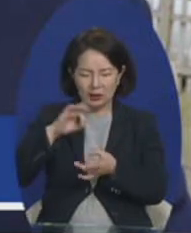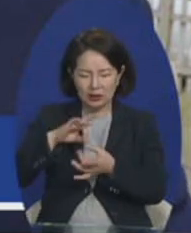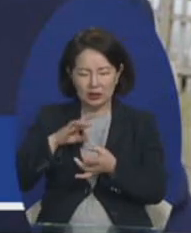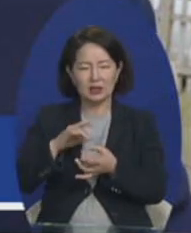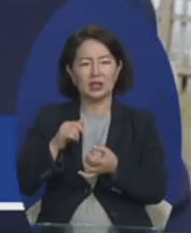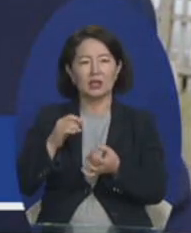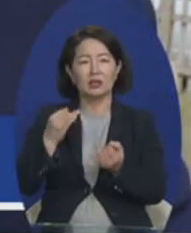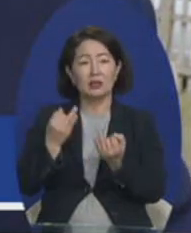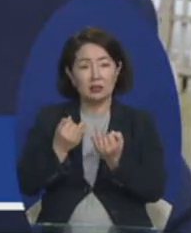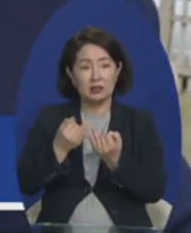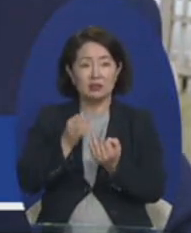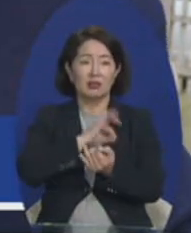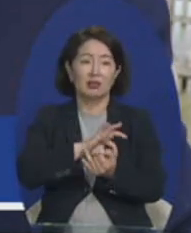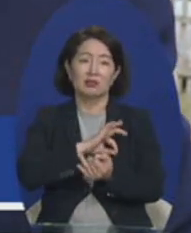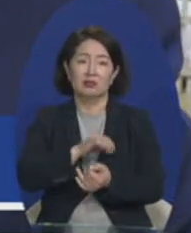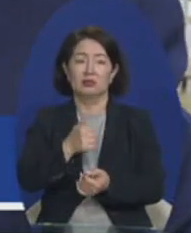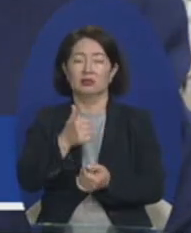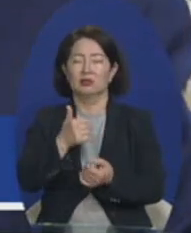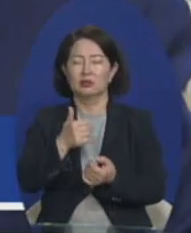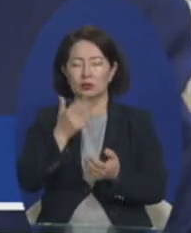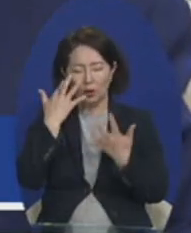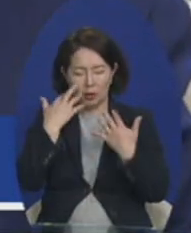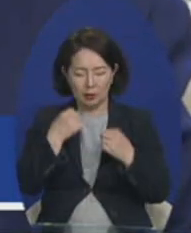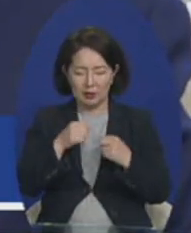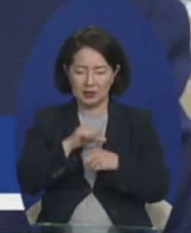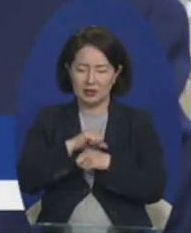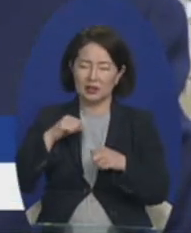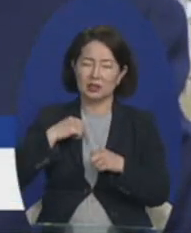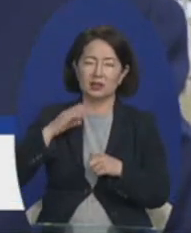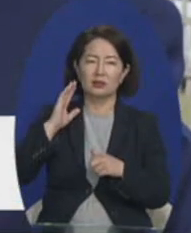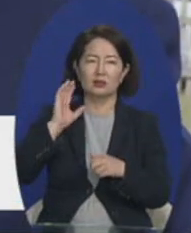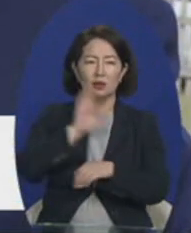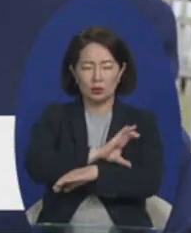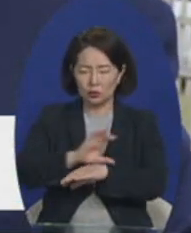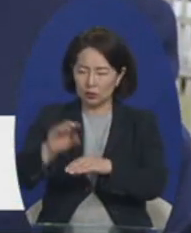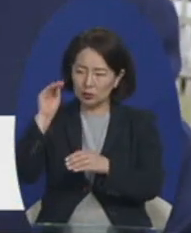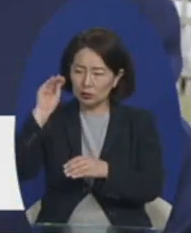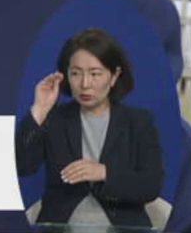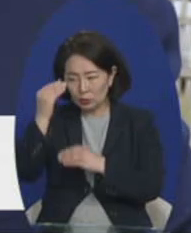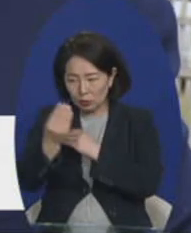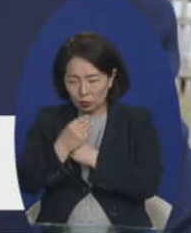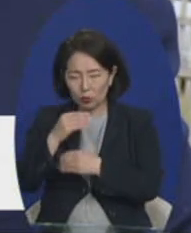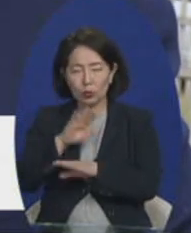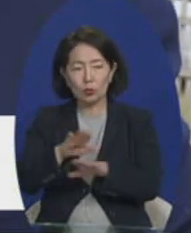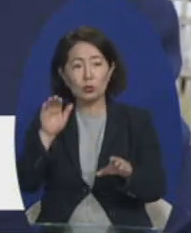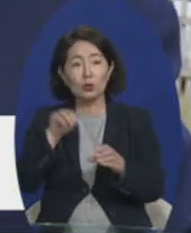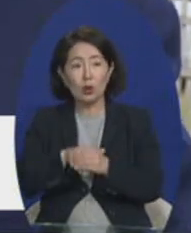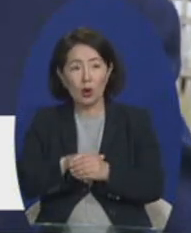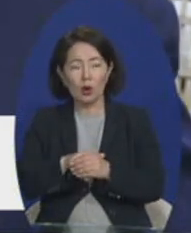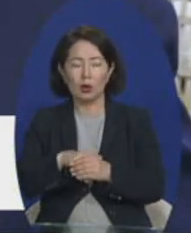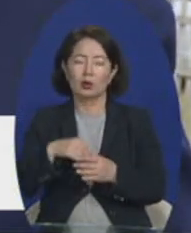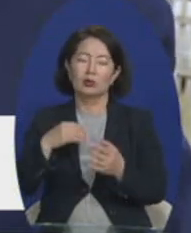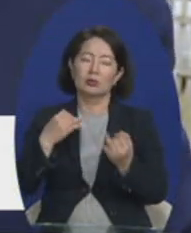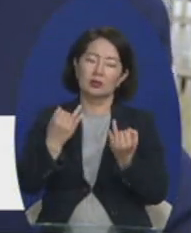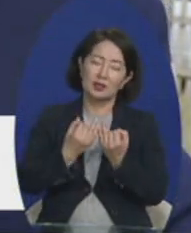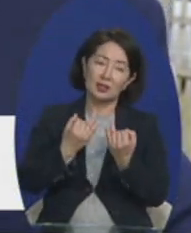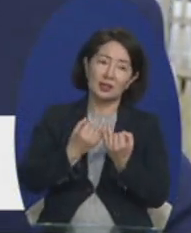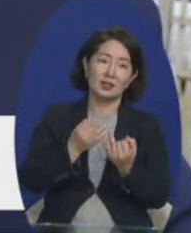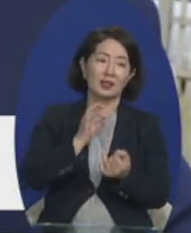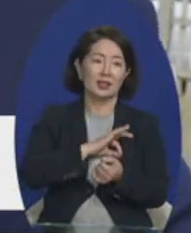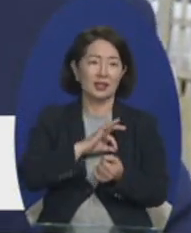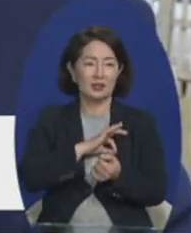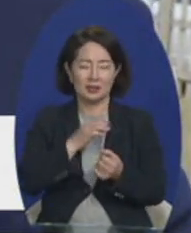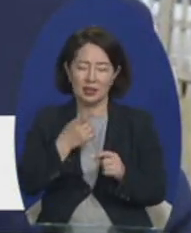зохион байгуулагдаж байгаа. Тэр агуулгаараа өргөд маань одоо олсын зайн сургуультай хүүхдүүд маань орох за интернетээ хэрэглээд